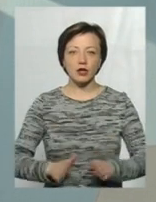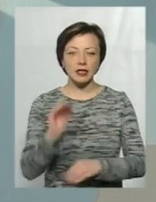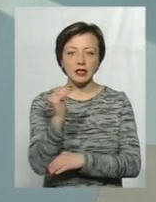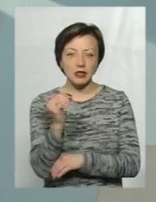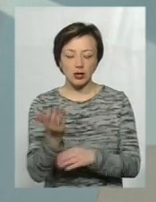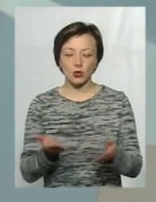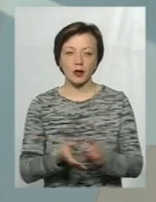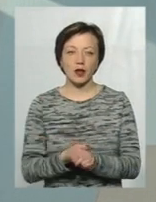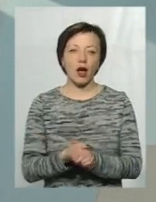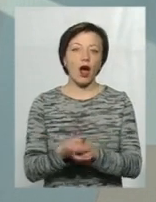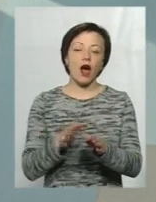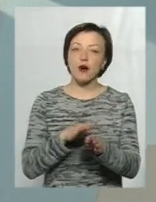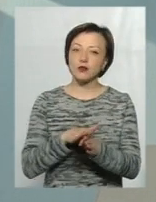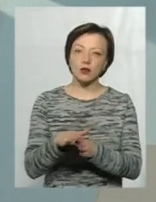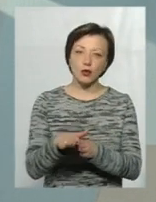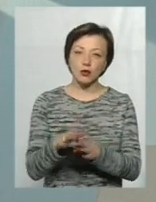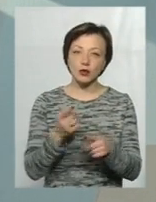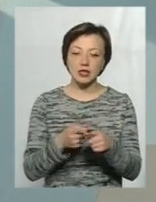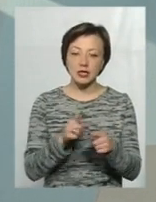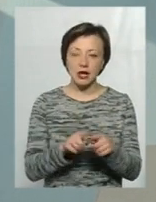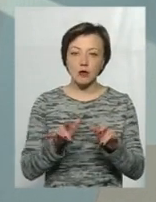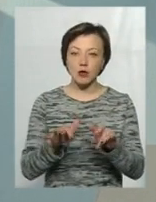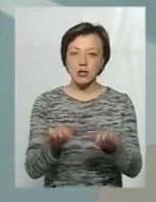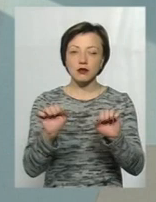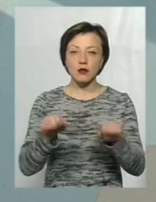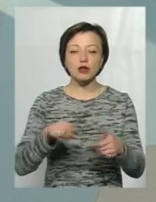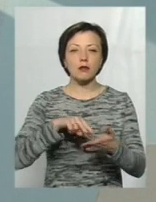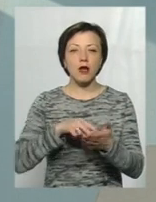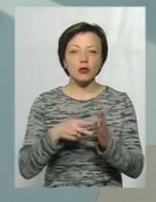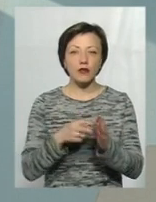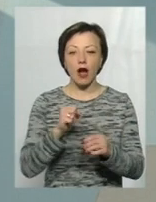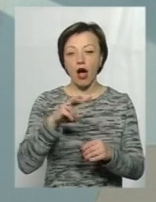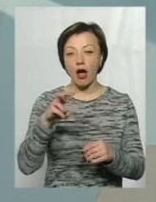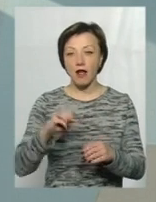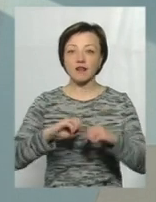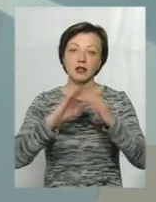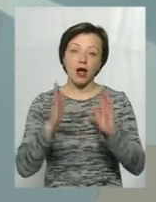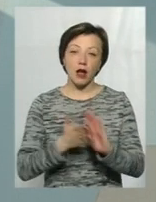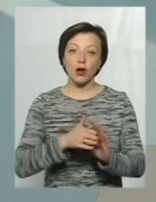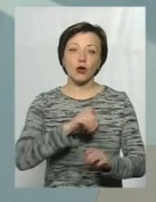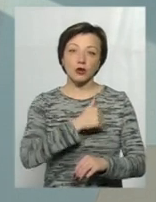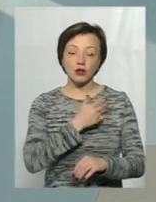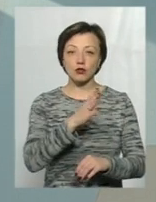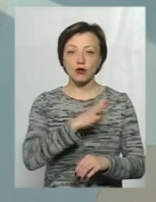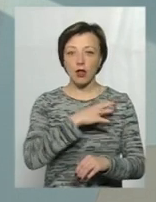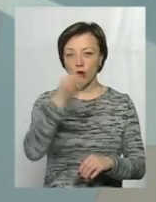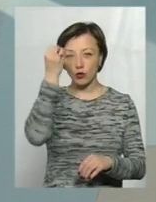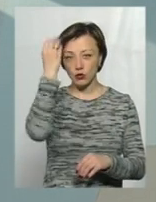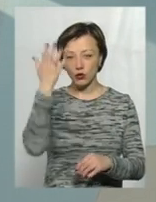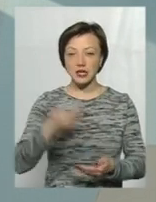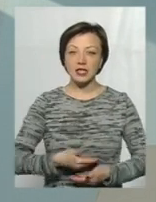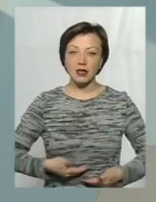Тобто абсолютно цей процес можна планувати, але взагалі дуже хотілося б, щоб була культура і статевого